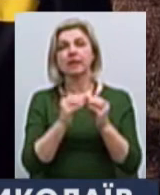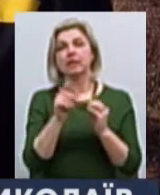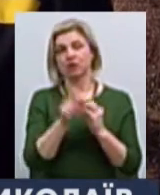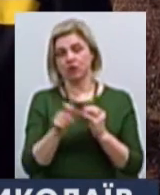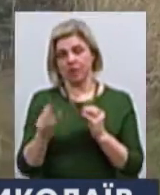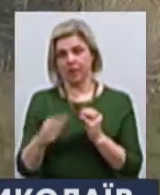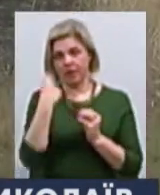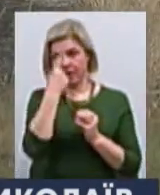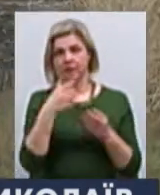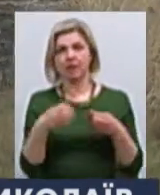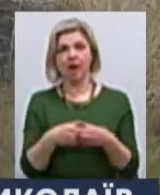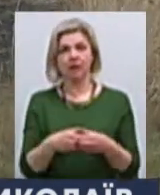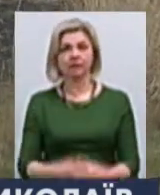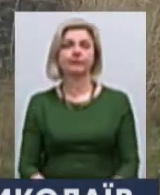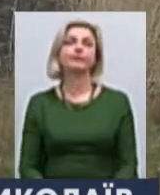особового складу.